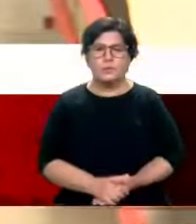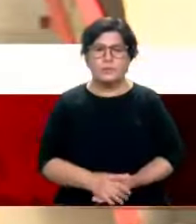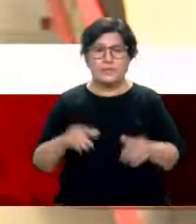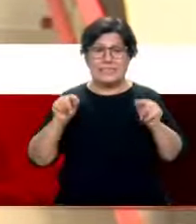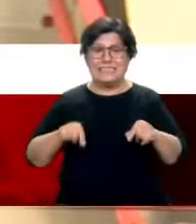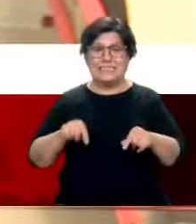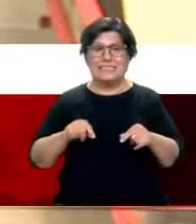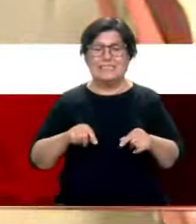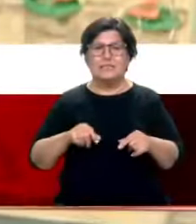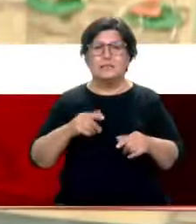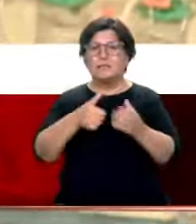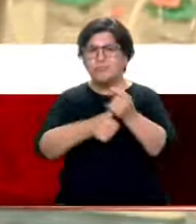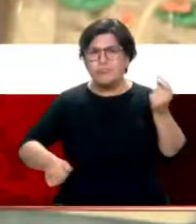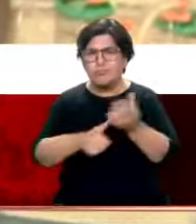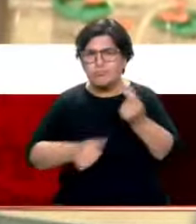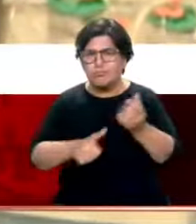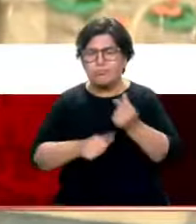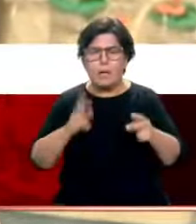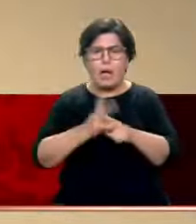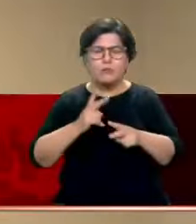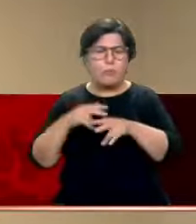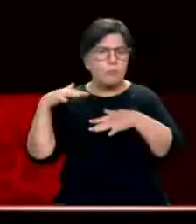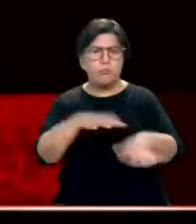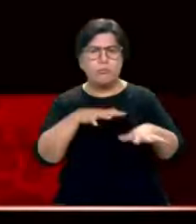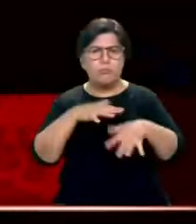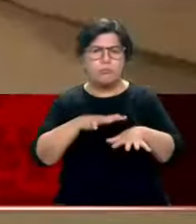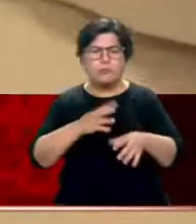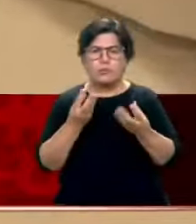Şu anda ishal açısından aciller patlamış vaziyette.